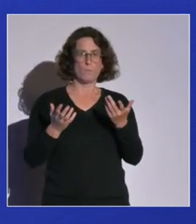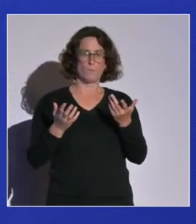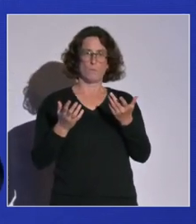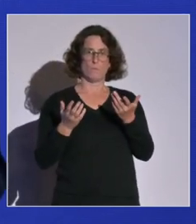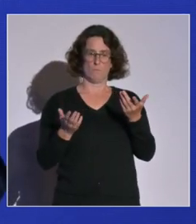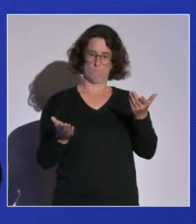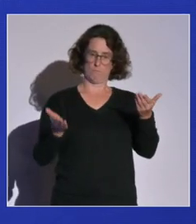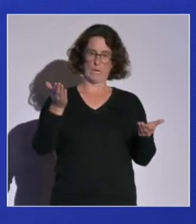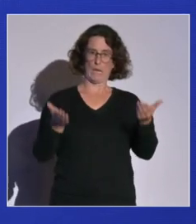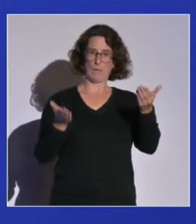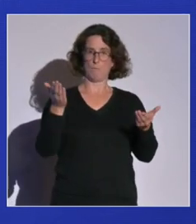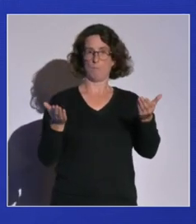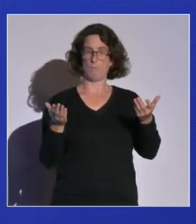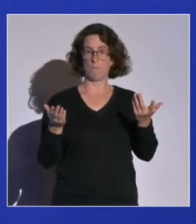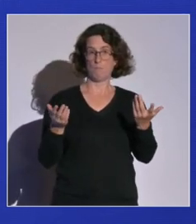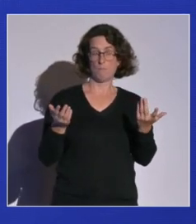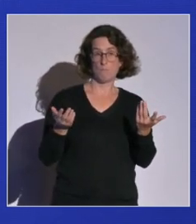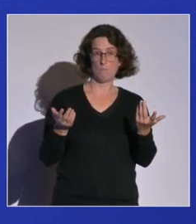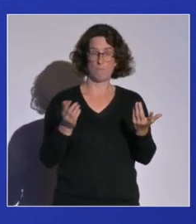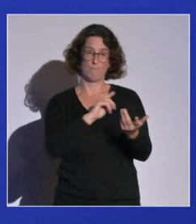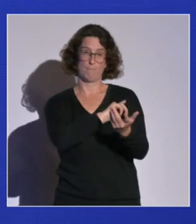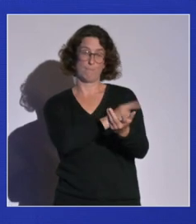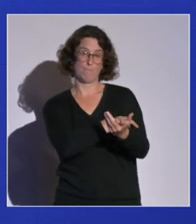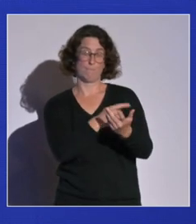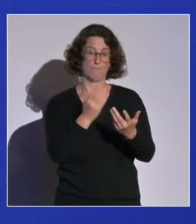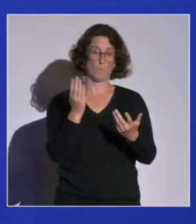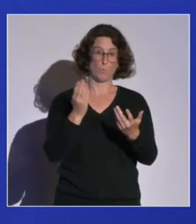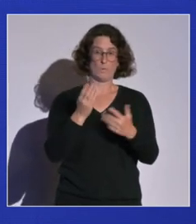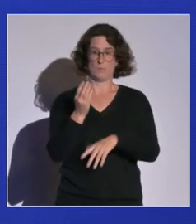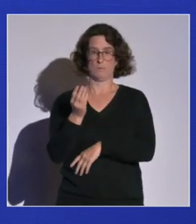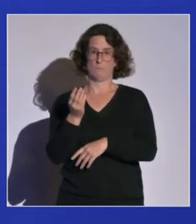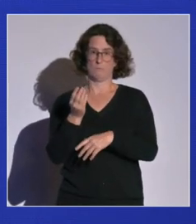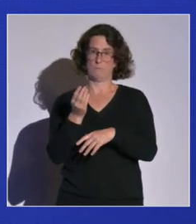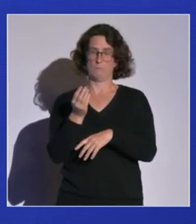consommation. Quand on peut, sans perdre